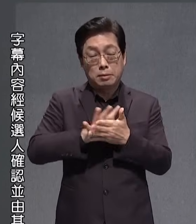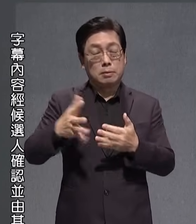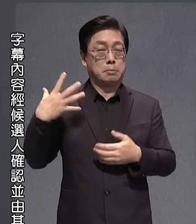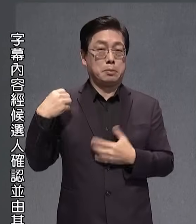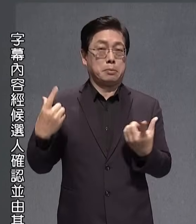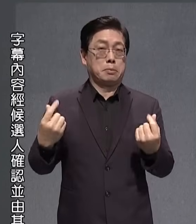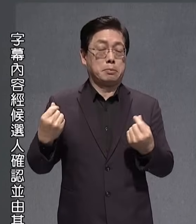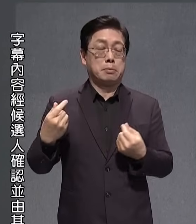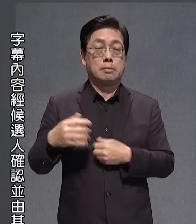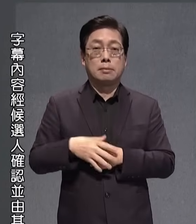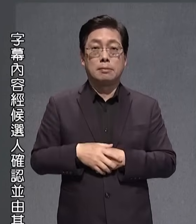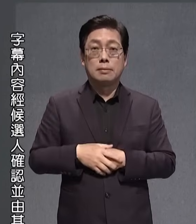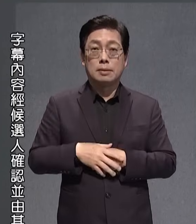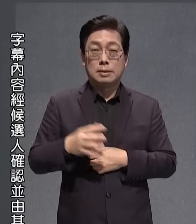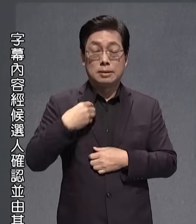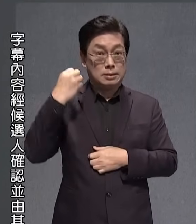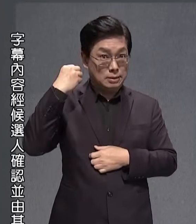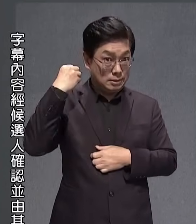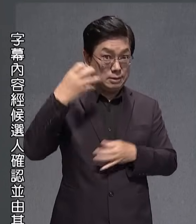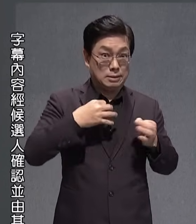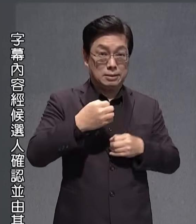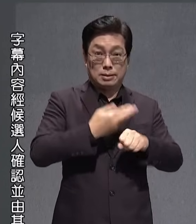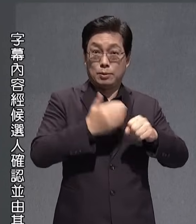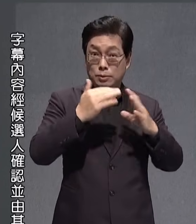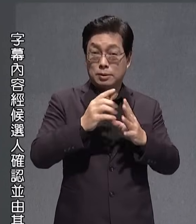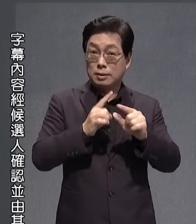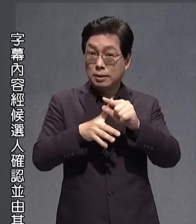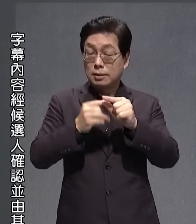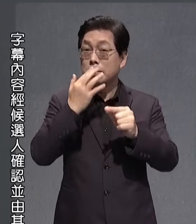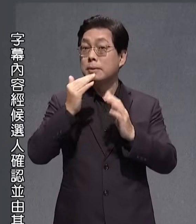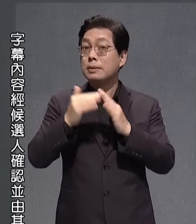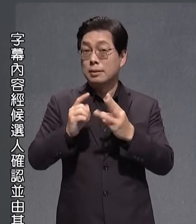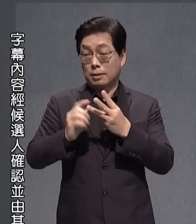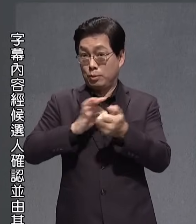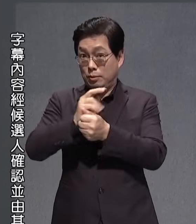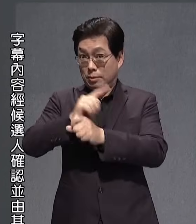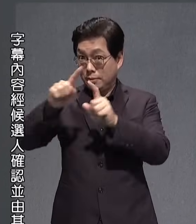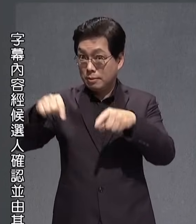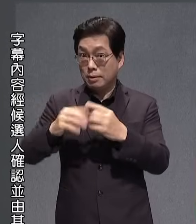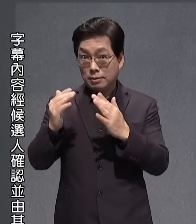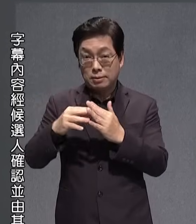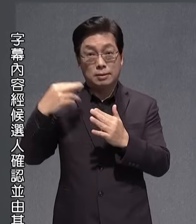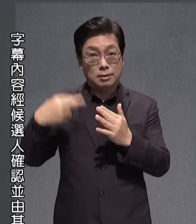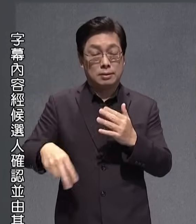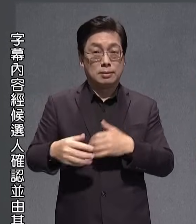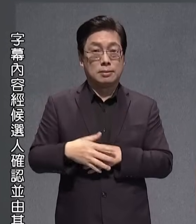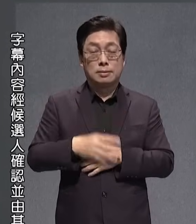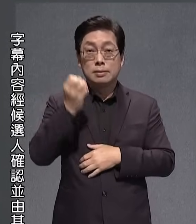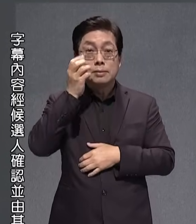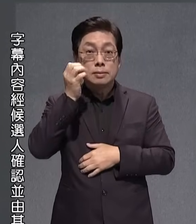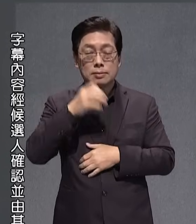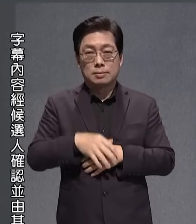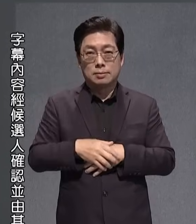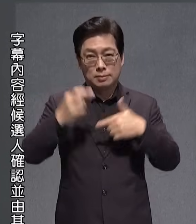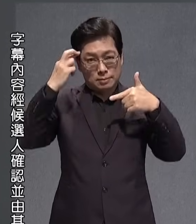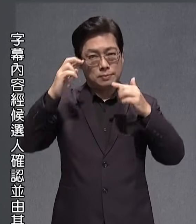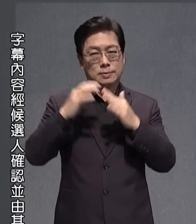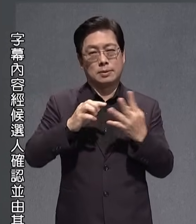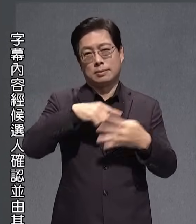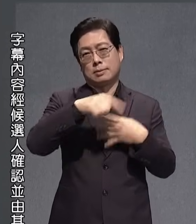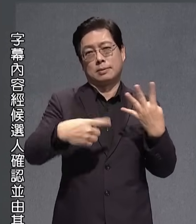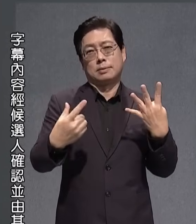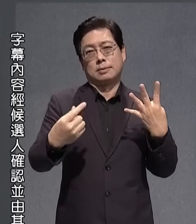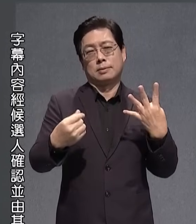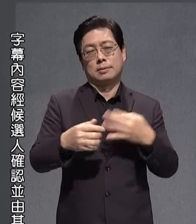们仍然紧抱新店的罗家、台中的严家、云林的张家，还有花莲的傅家。